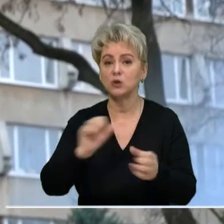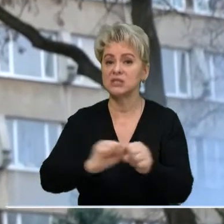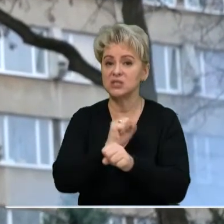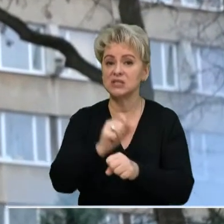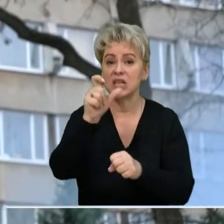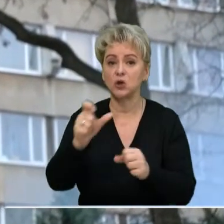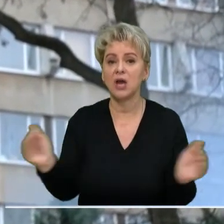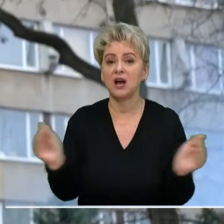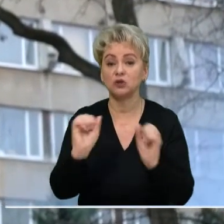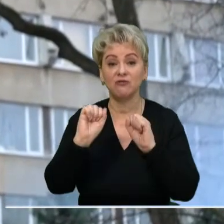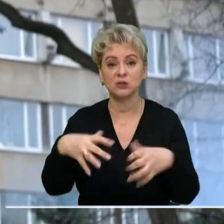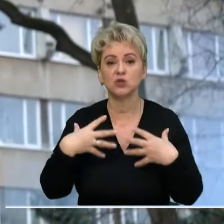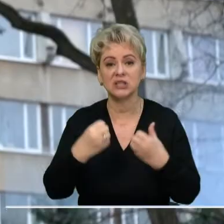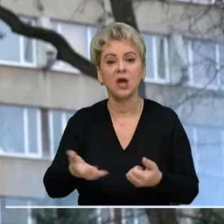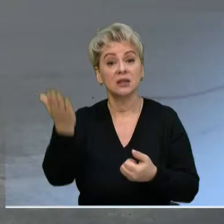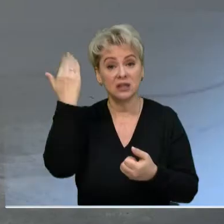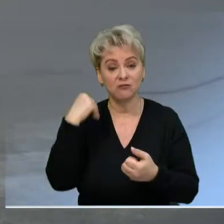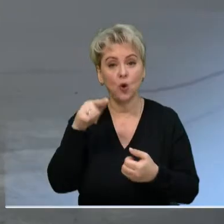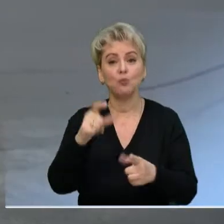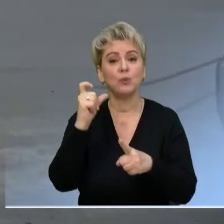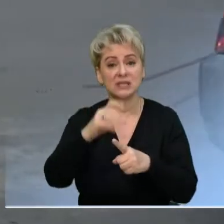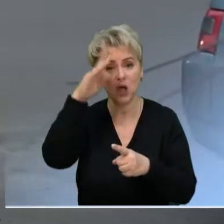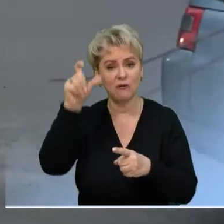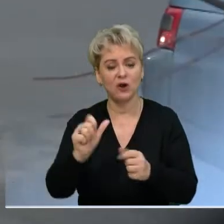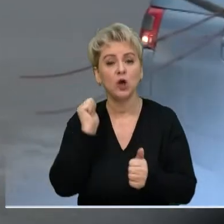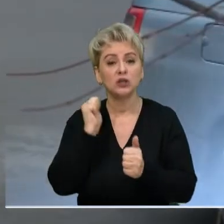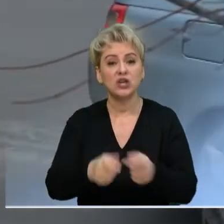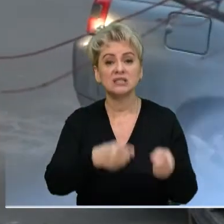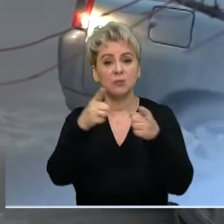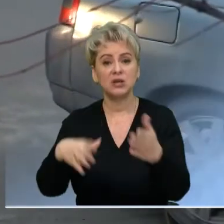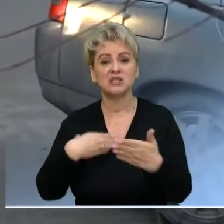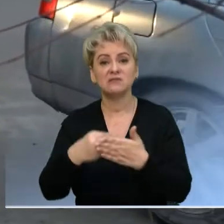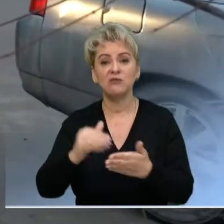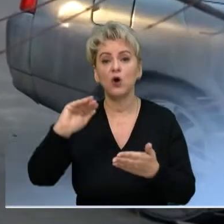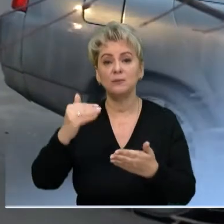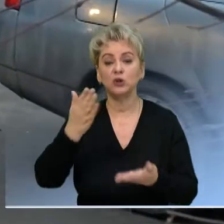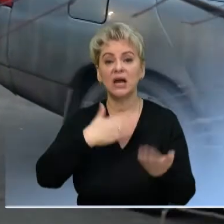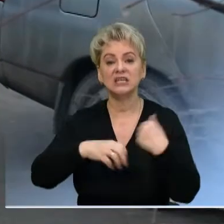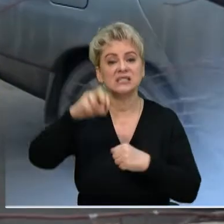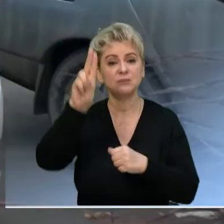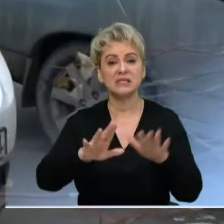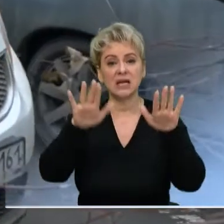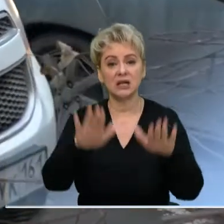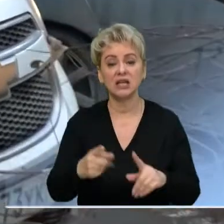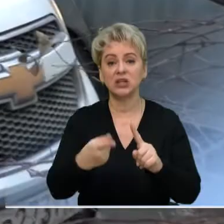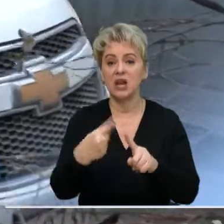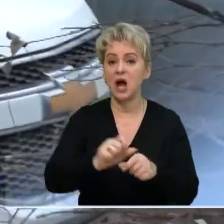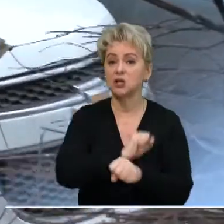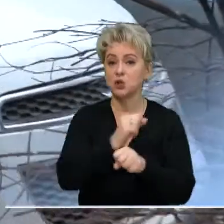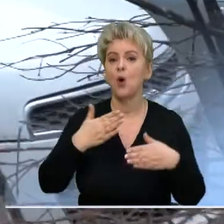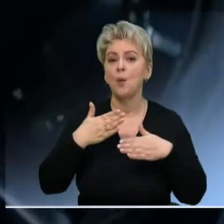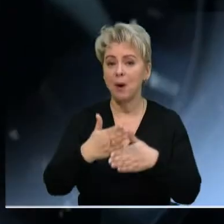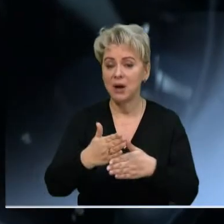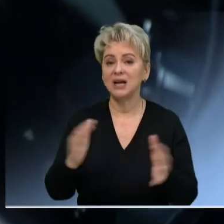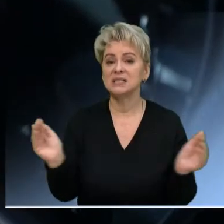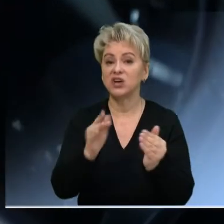людей с ограниченными возможностями здоровья уже давно. По словам мужчины, он часто перевозит своего ребенка-инвалида. И специальное место для остановки помогает ему